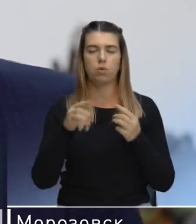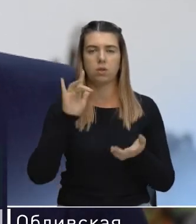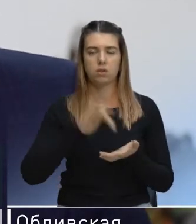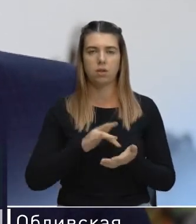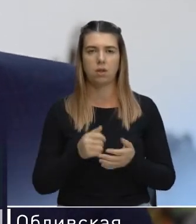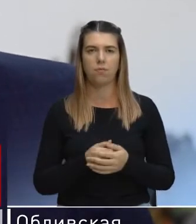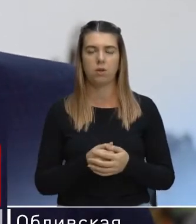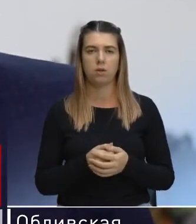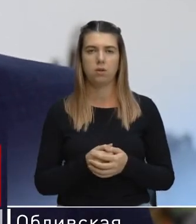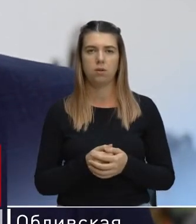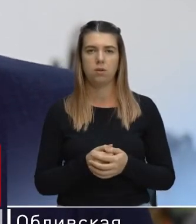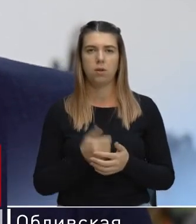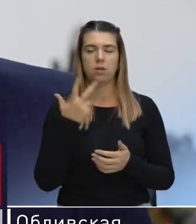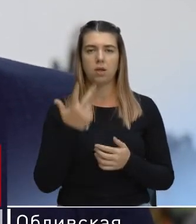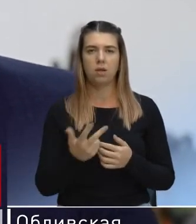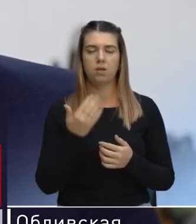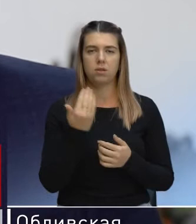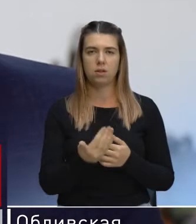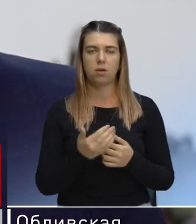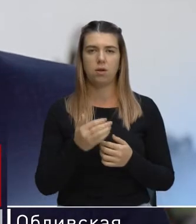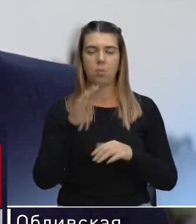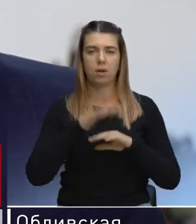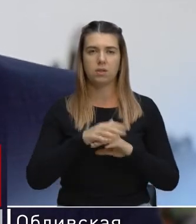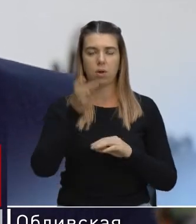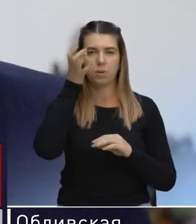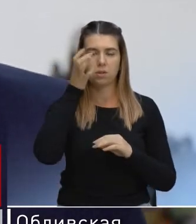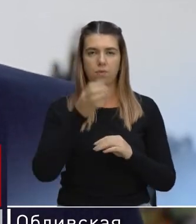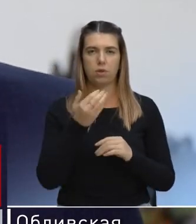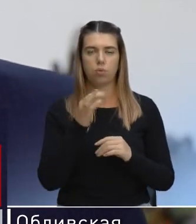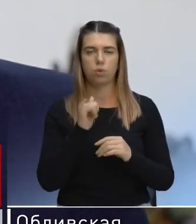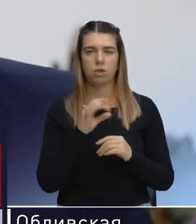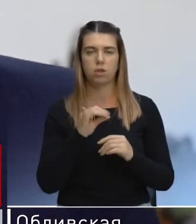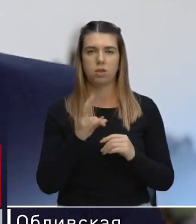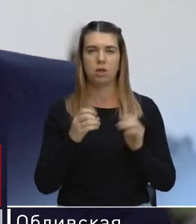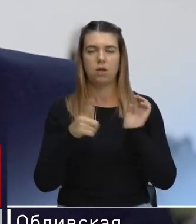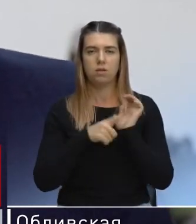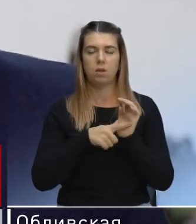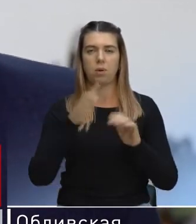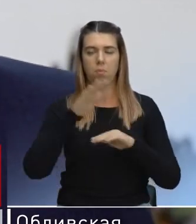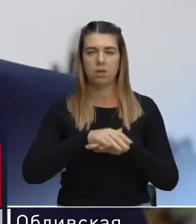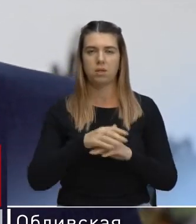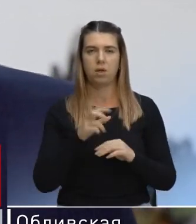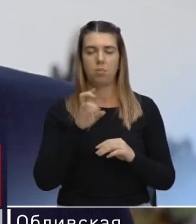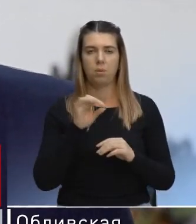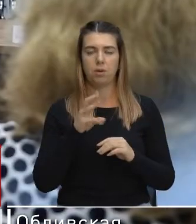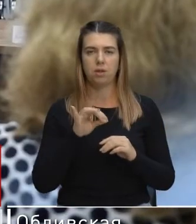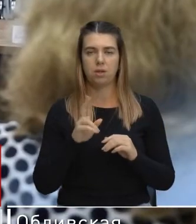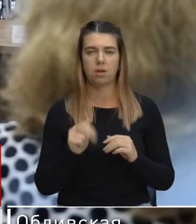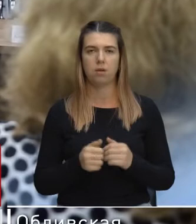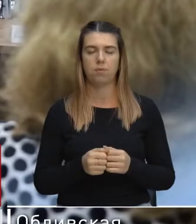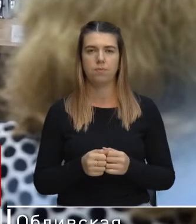центров. 3 из них на базе образовательных учреждений, 7 на базе библиотек.